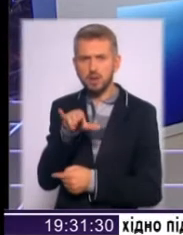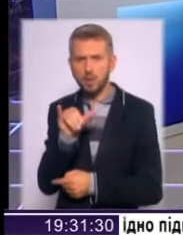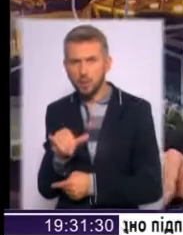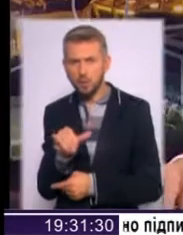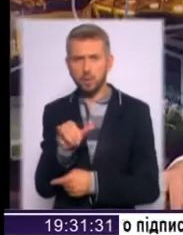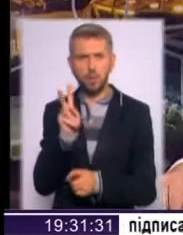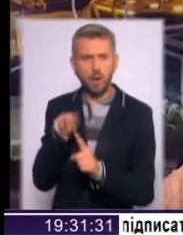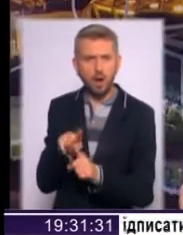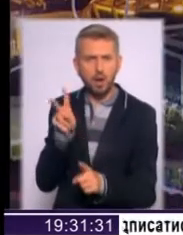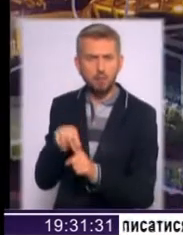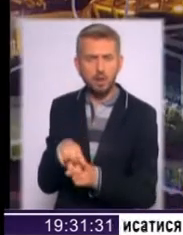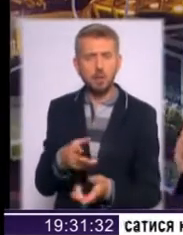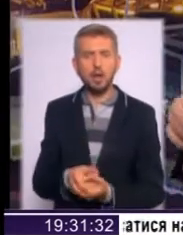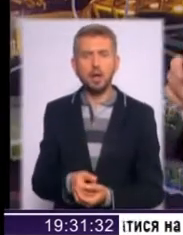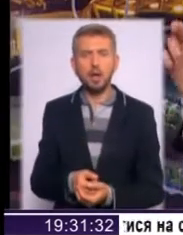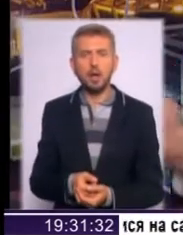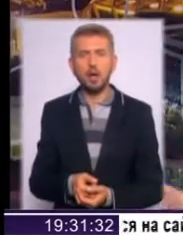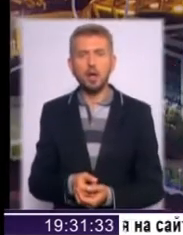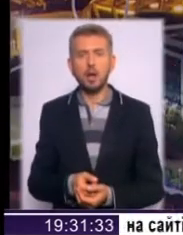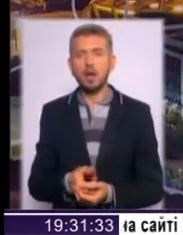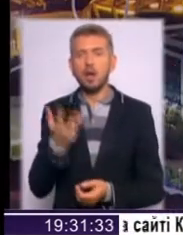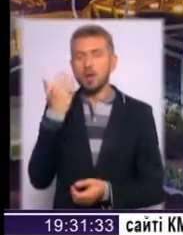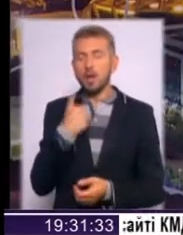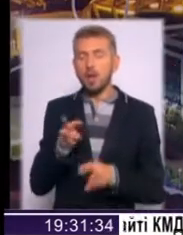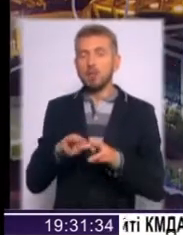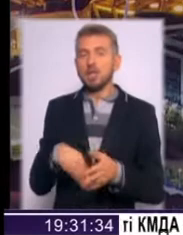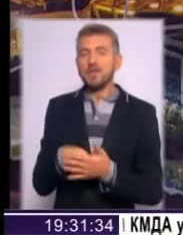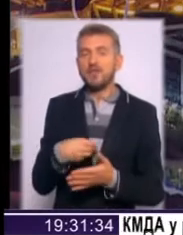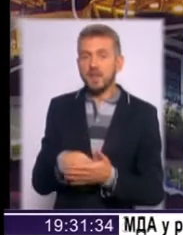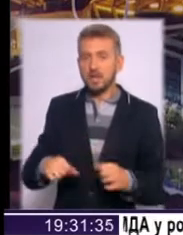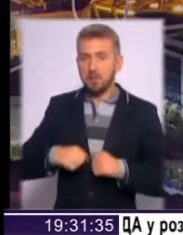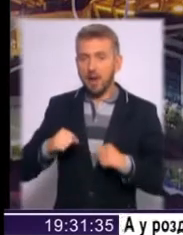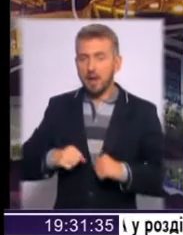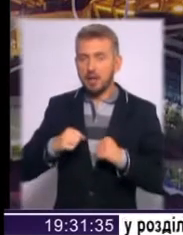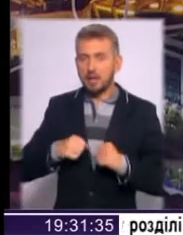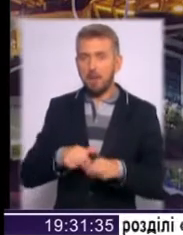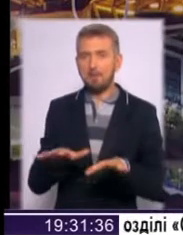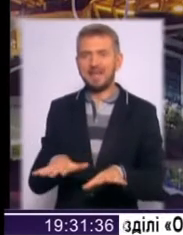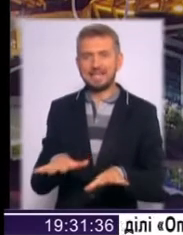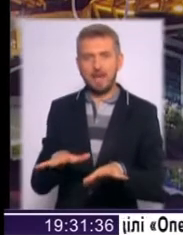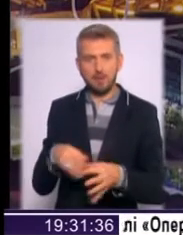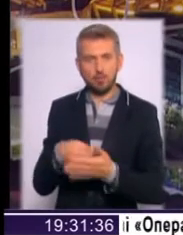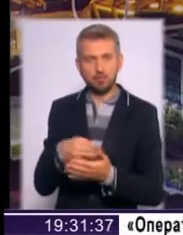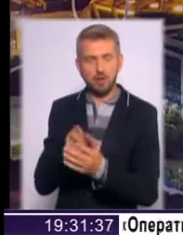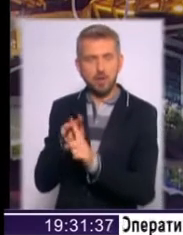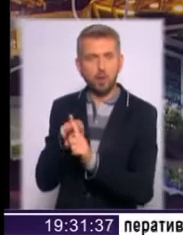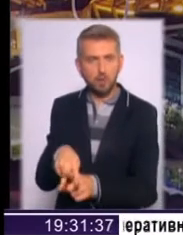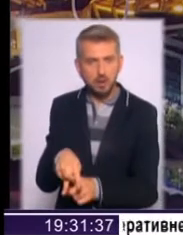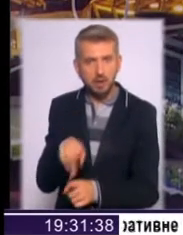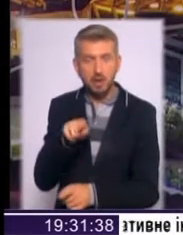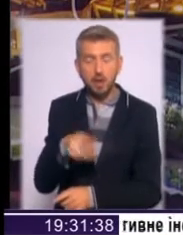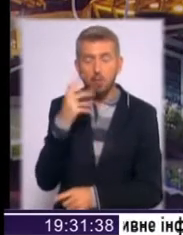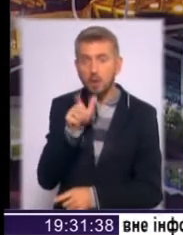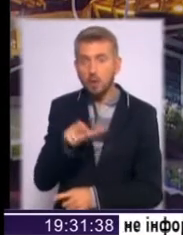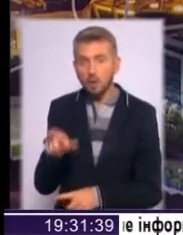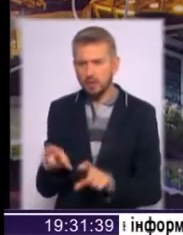моменти. Скажіть, ну от коли той же ж Мінфін намагається місцеві да, бюджети нагрузити. Там люди, коли сидять,